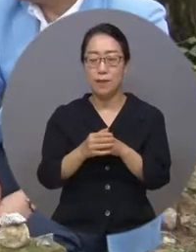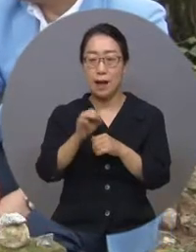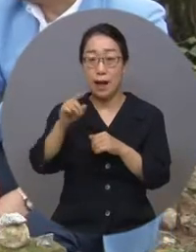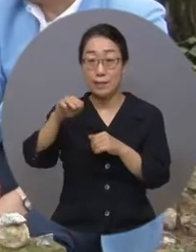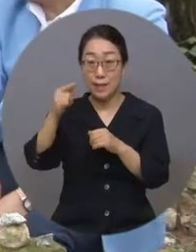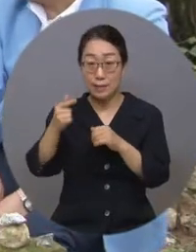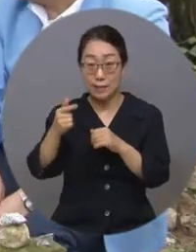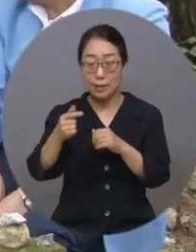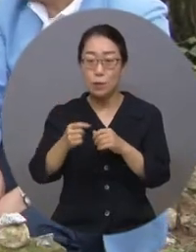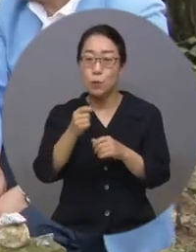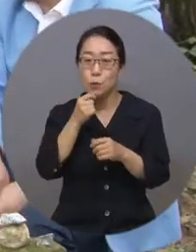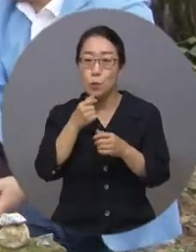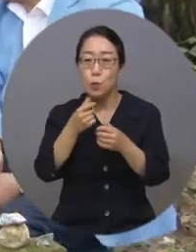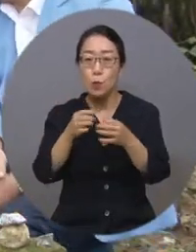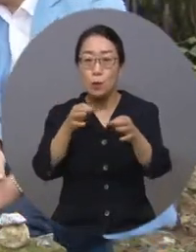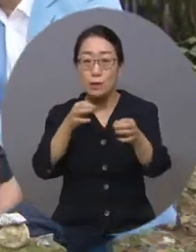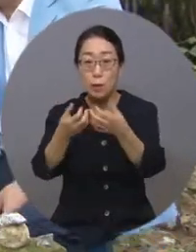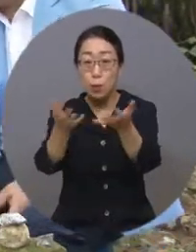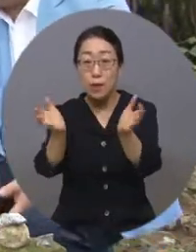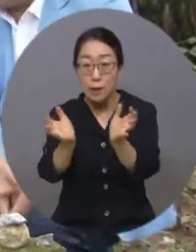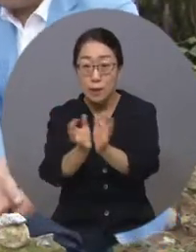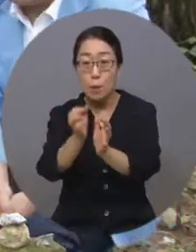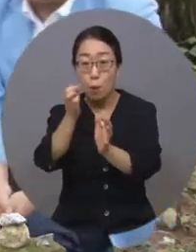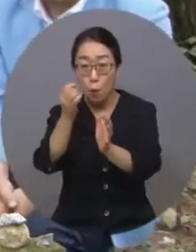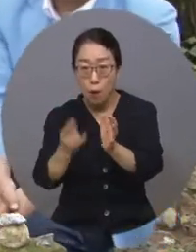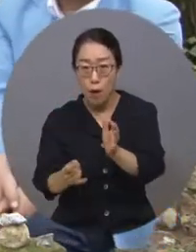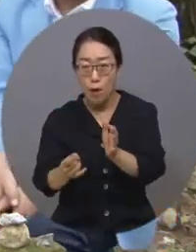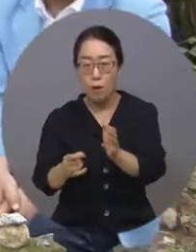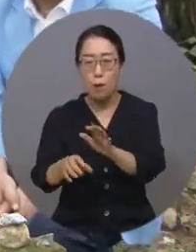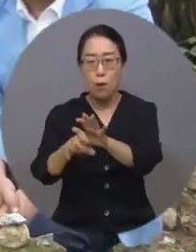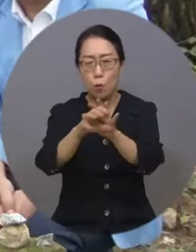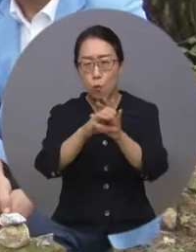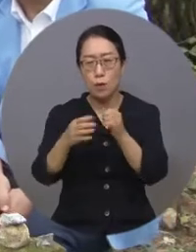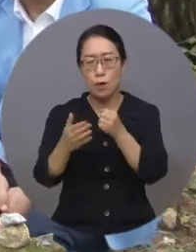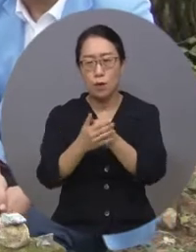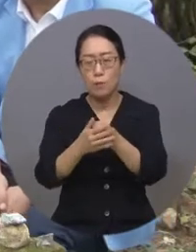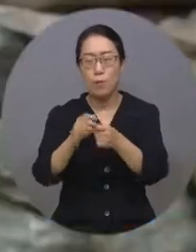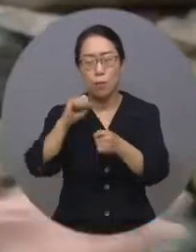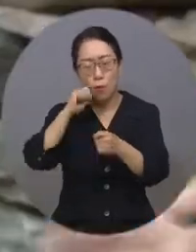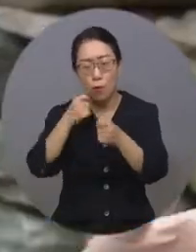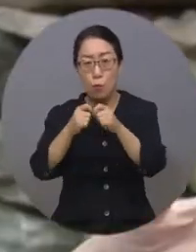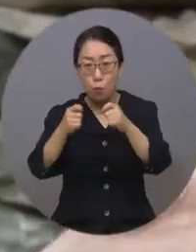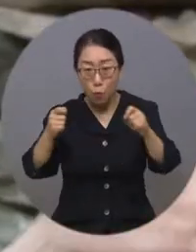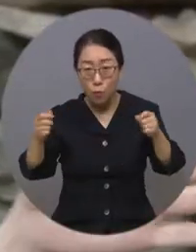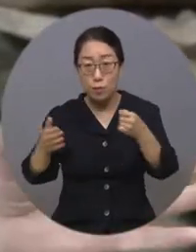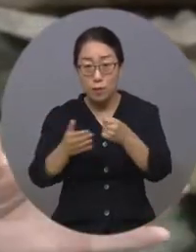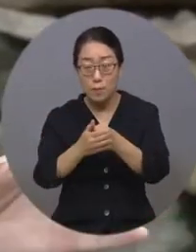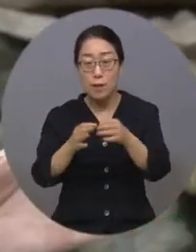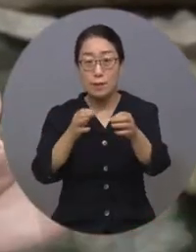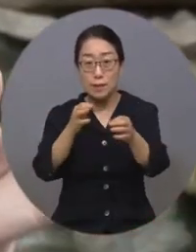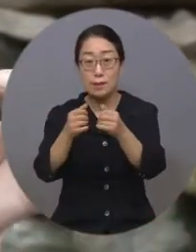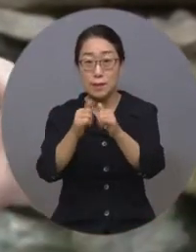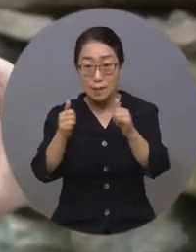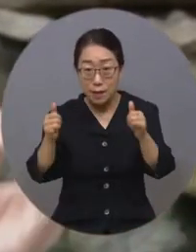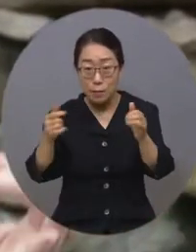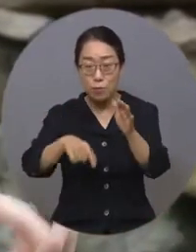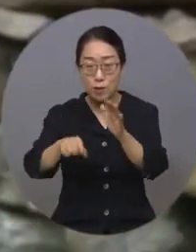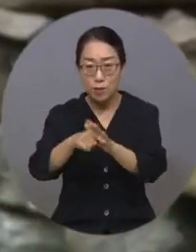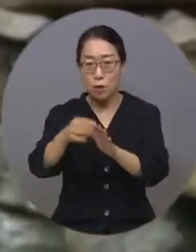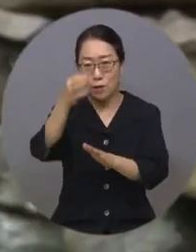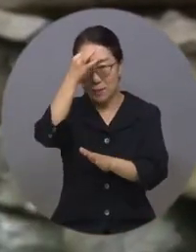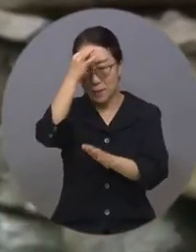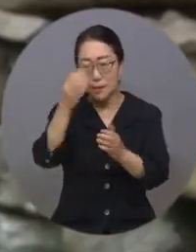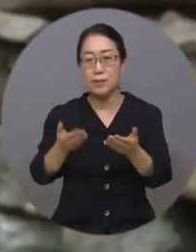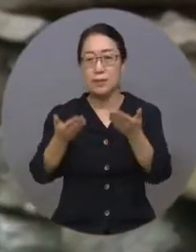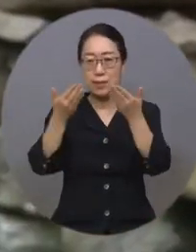아산시 소상공인회는 코로나19 장기화로 힘들어하는 지역 주민과 소상공인들을 위해 뜻깊은 재능 기부를